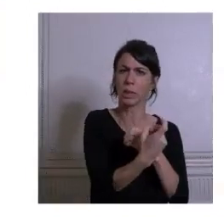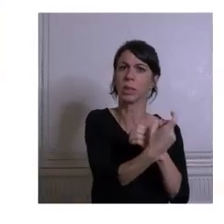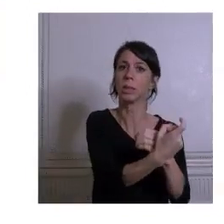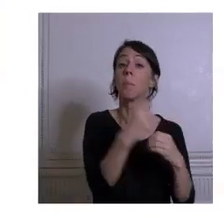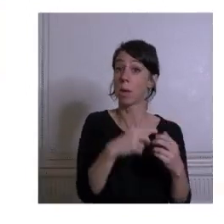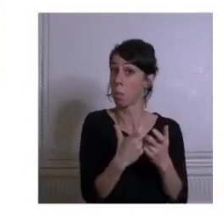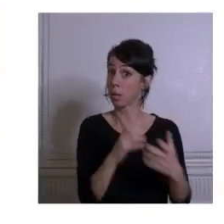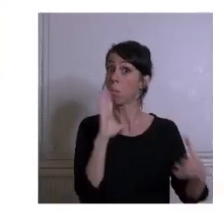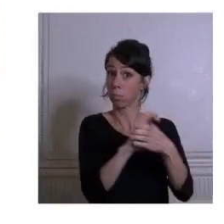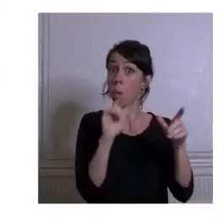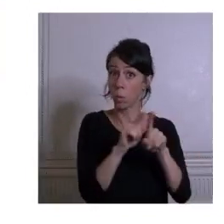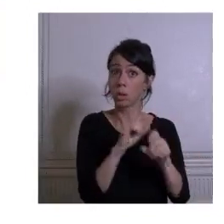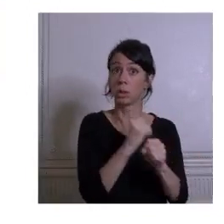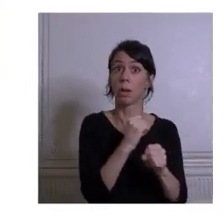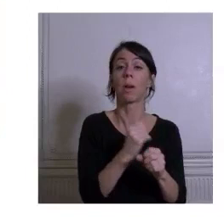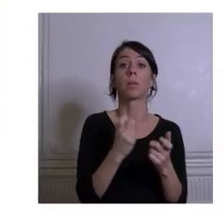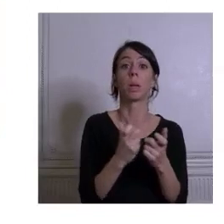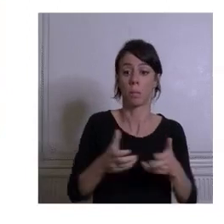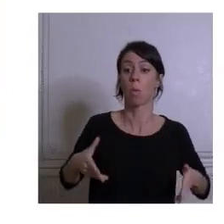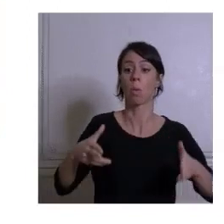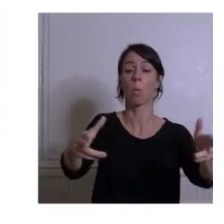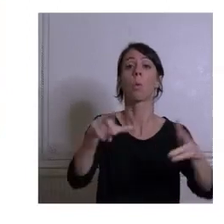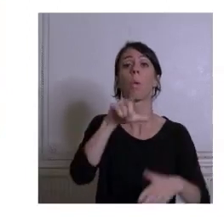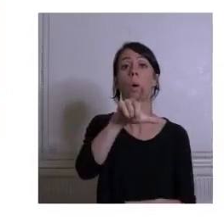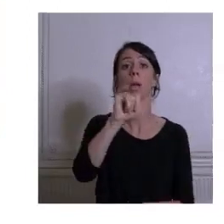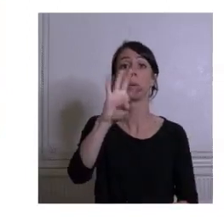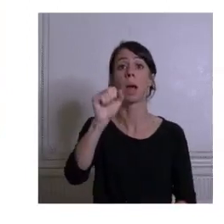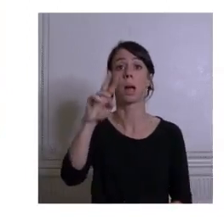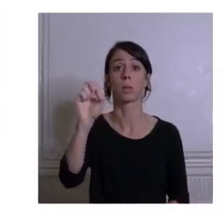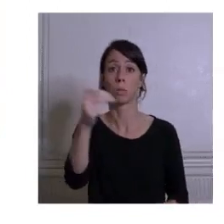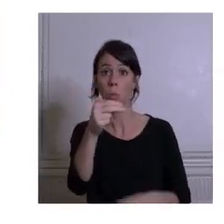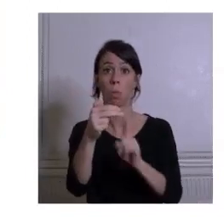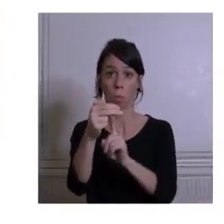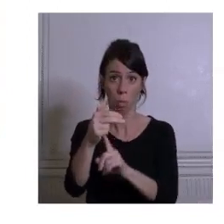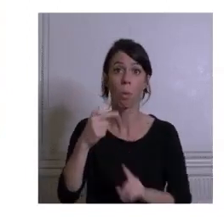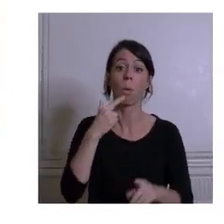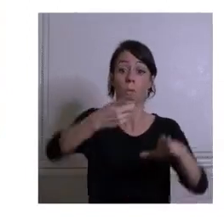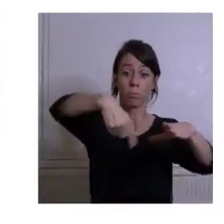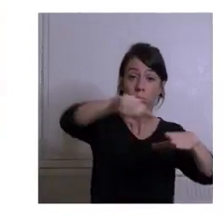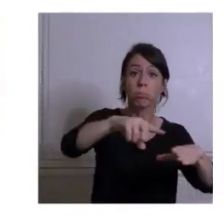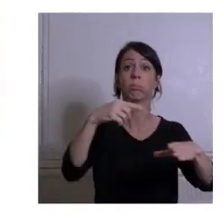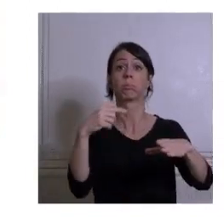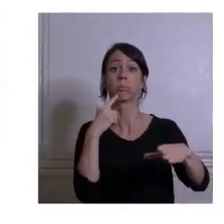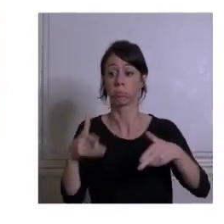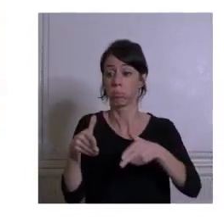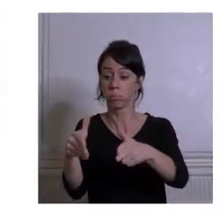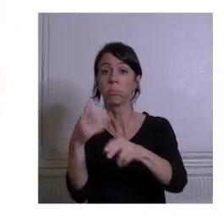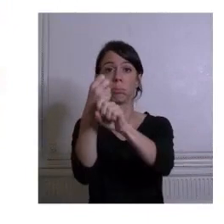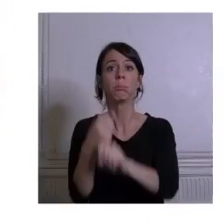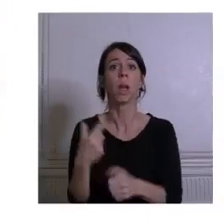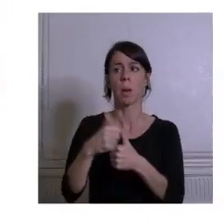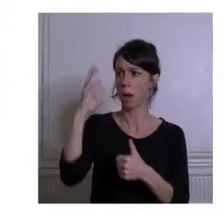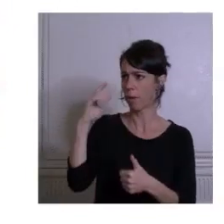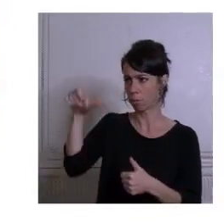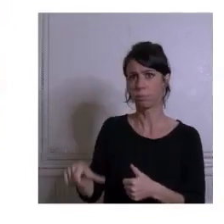Etu Récup. Monsieur. Oui, merci Monsieur le maire. Mes chers collègues, ça va être très rapide, hein, puisque c'est dans la droite ligne de ce que nous